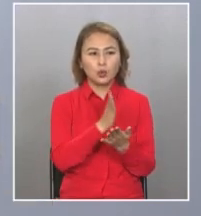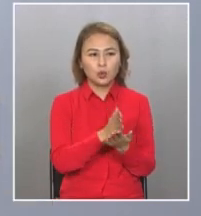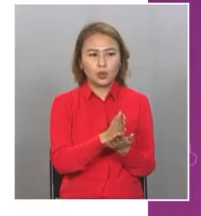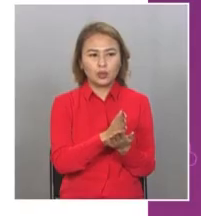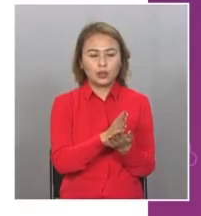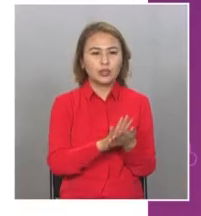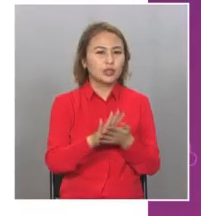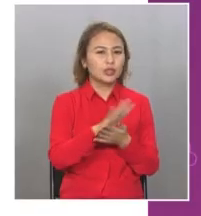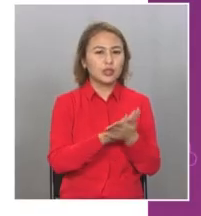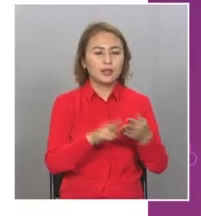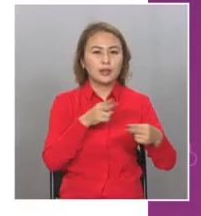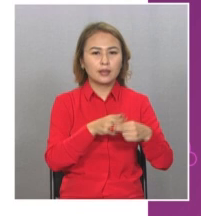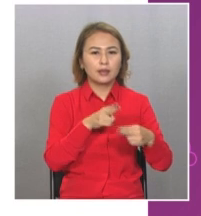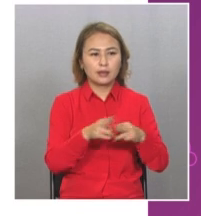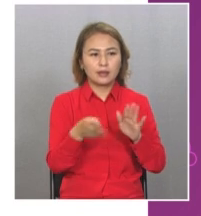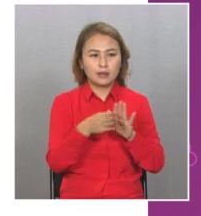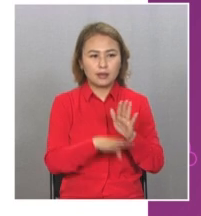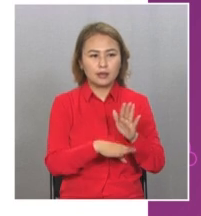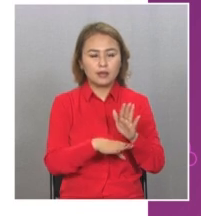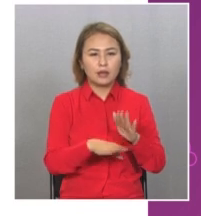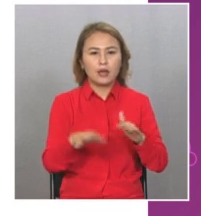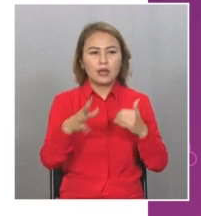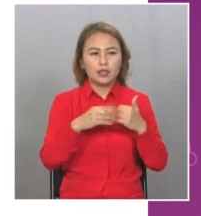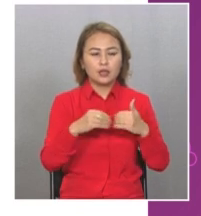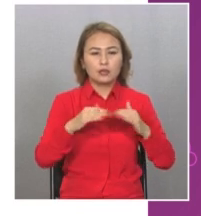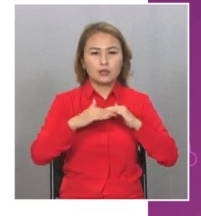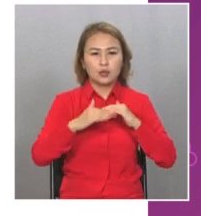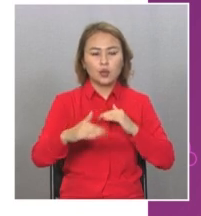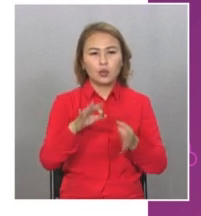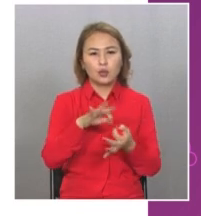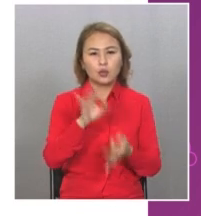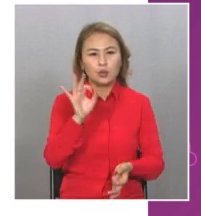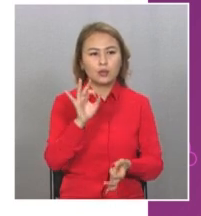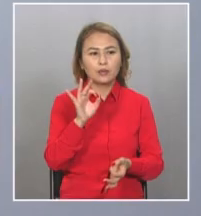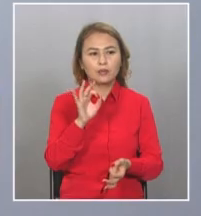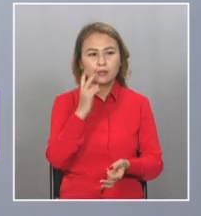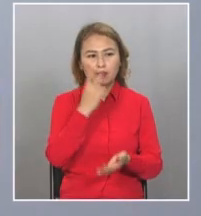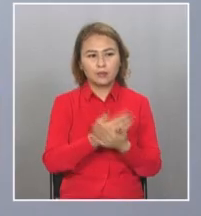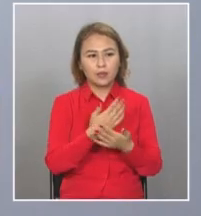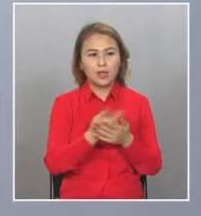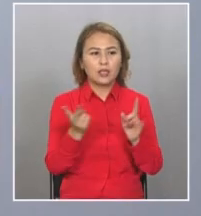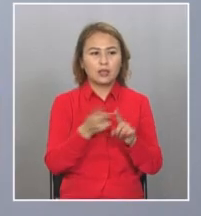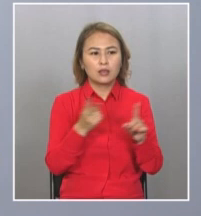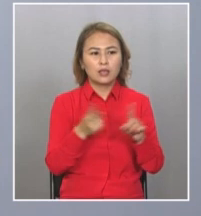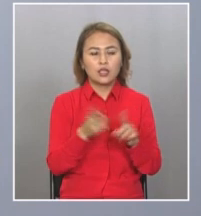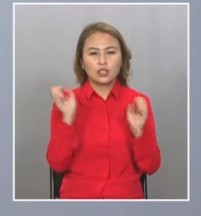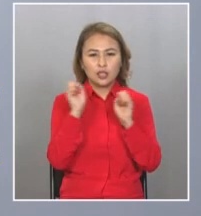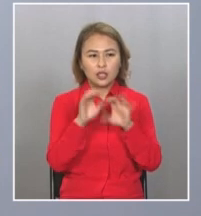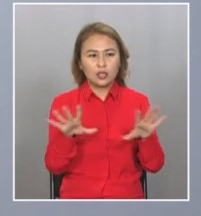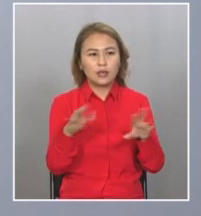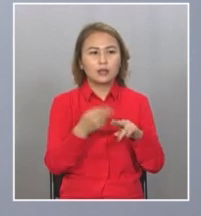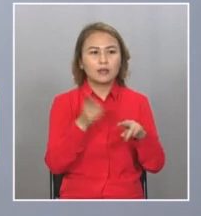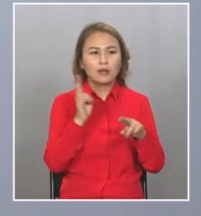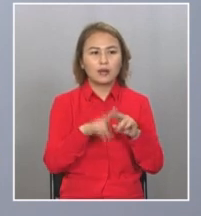радиацияда ешқандай кедергісіз жерге еркін тура жетіп тұрған күн радиациясын бақылап тұрық. Екіншіде, шашыранды.